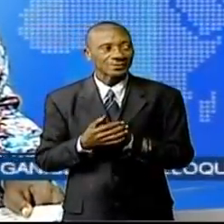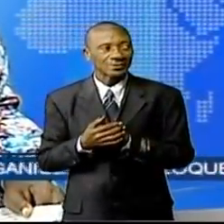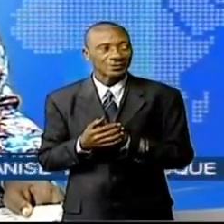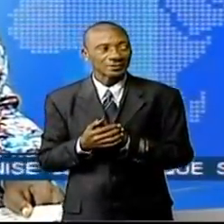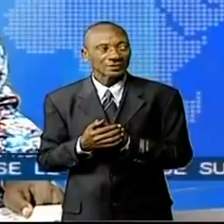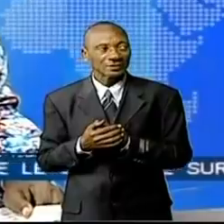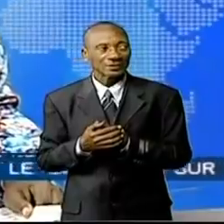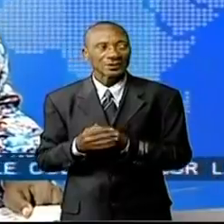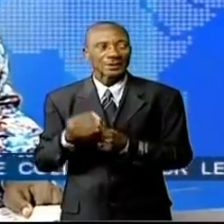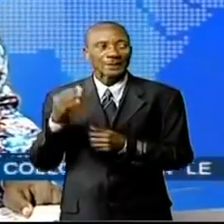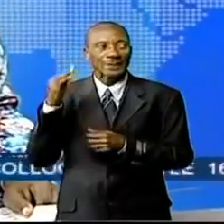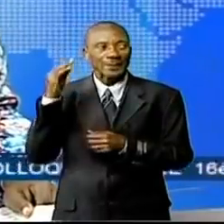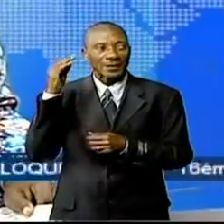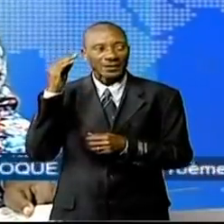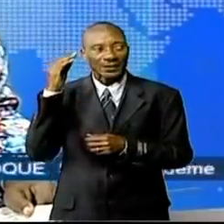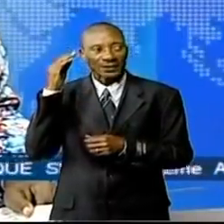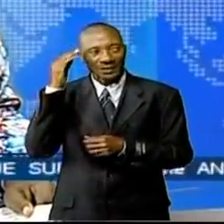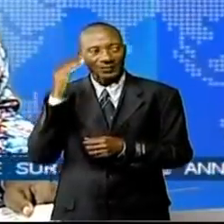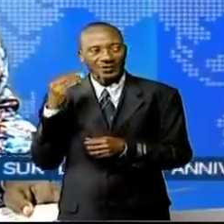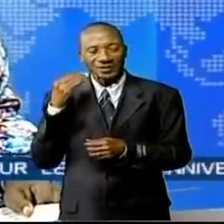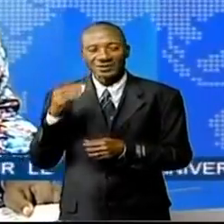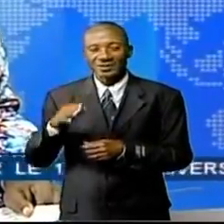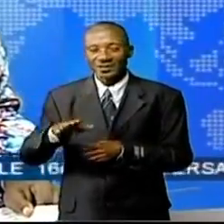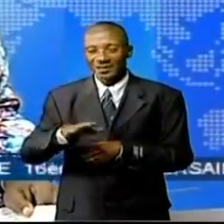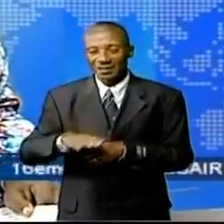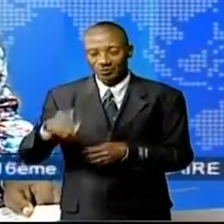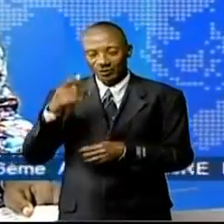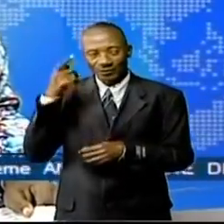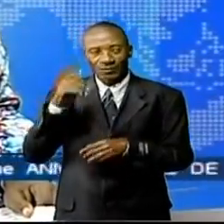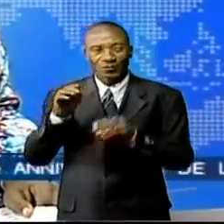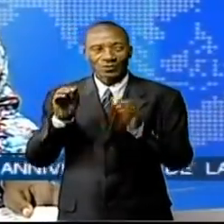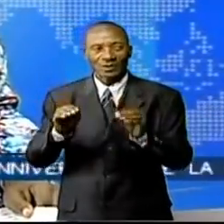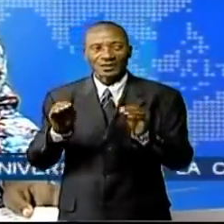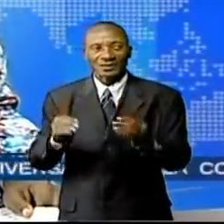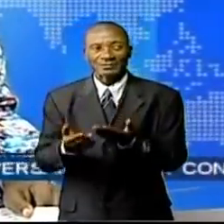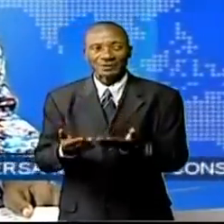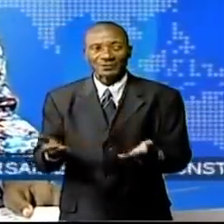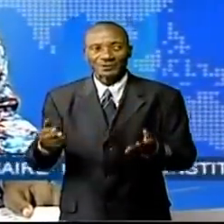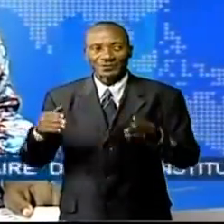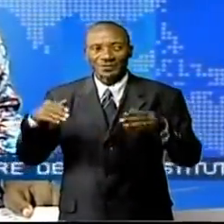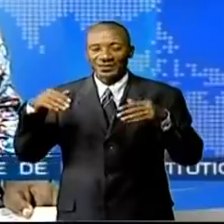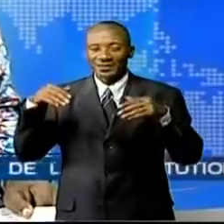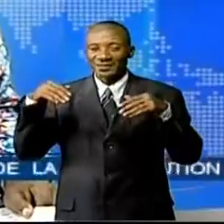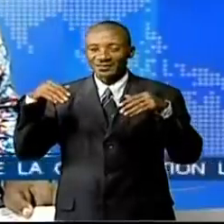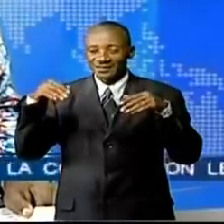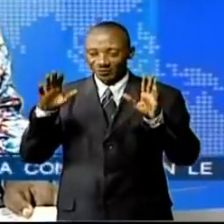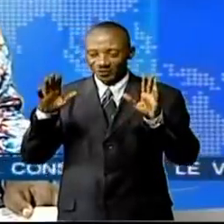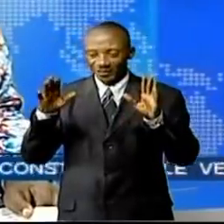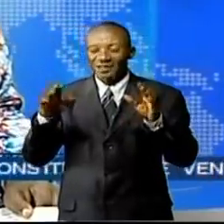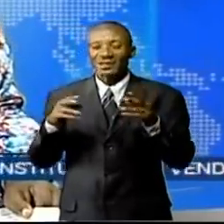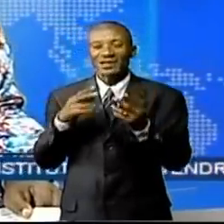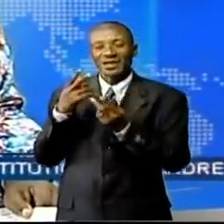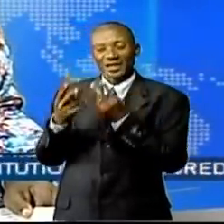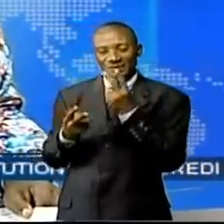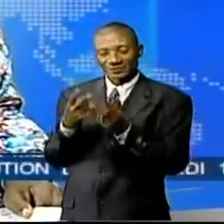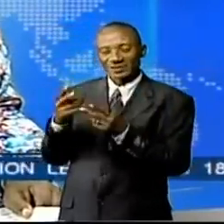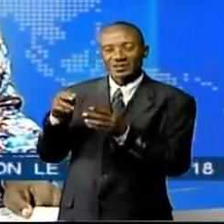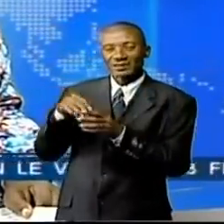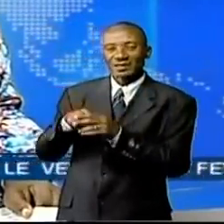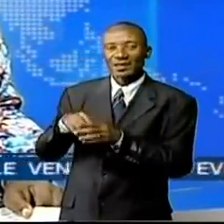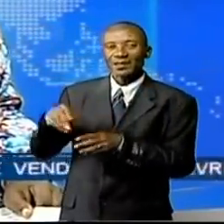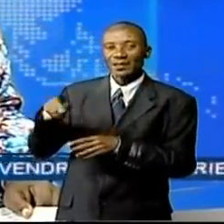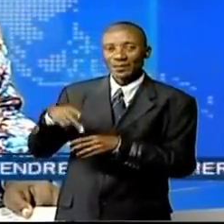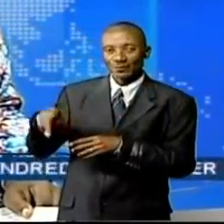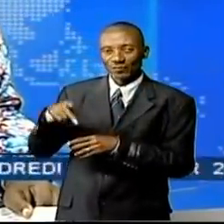ministre national de l'enseignement primaire, secondaire et technique, Tony Mwaba, est avec les députés de cette province sur les